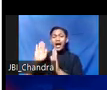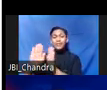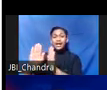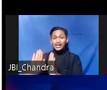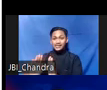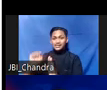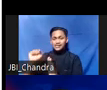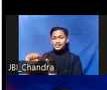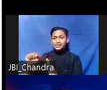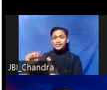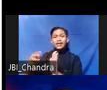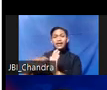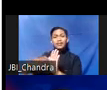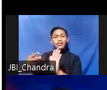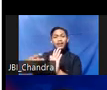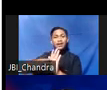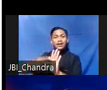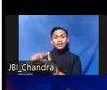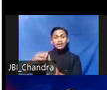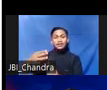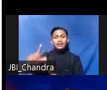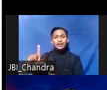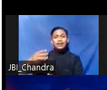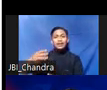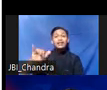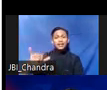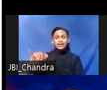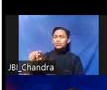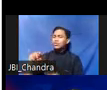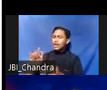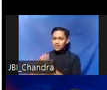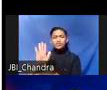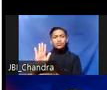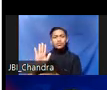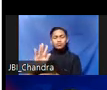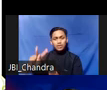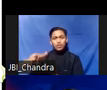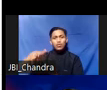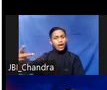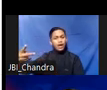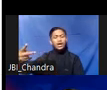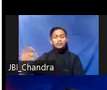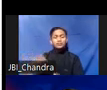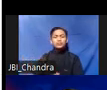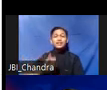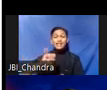klik satu kali nanti semua semua format akan terganti jadi lebih mudah dan lebih simpel ya